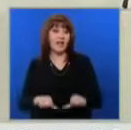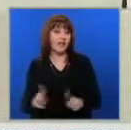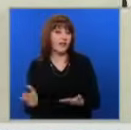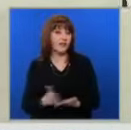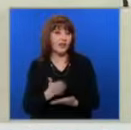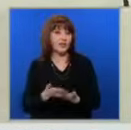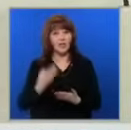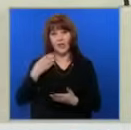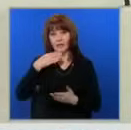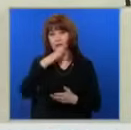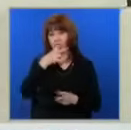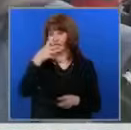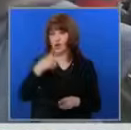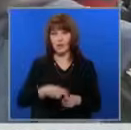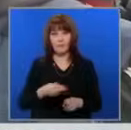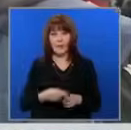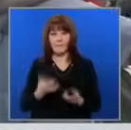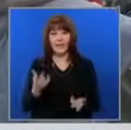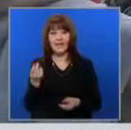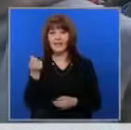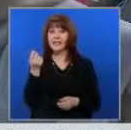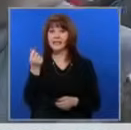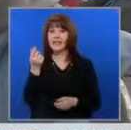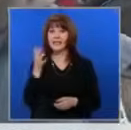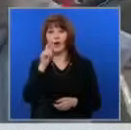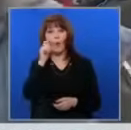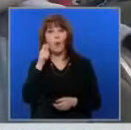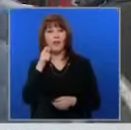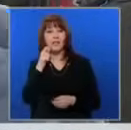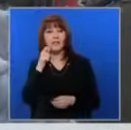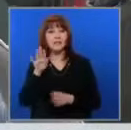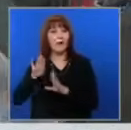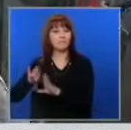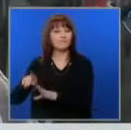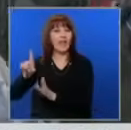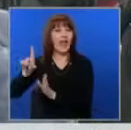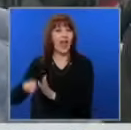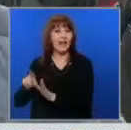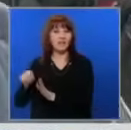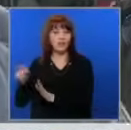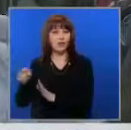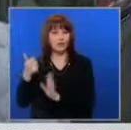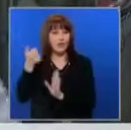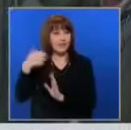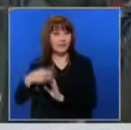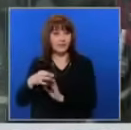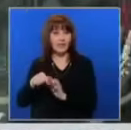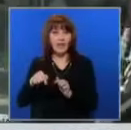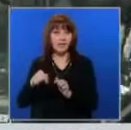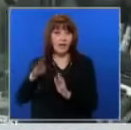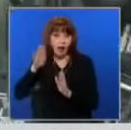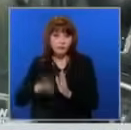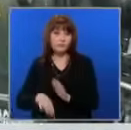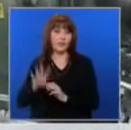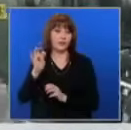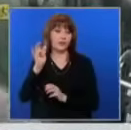И царевицата ще спреме, защото цените украинците ги държат ниски. Миналата година 60 стотинки, сега са на 40 и